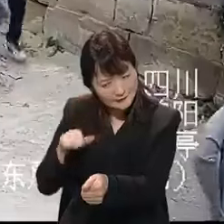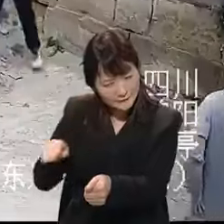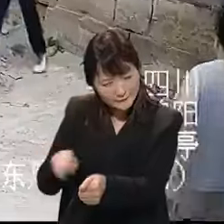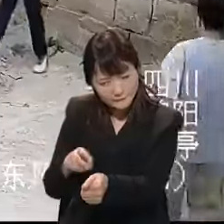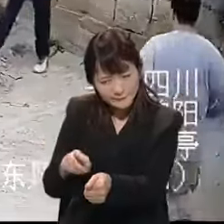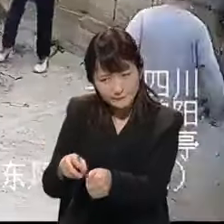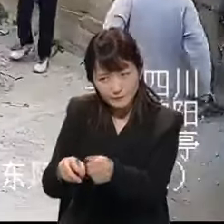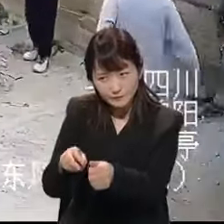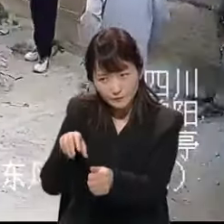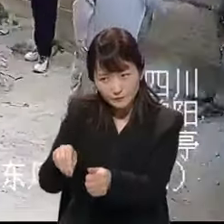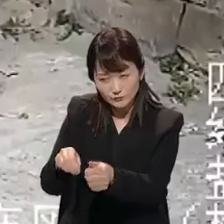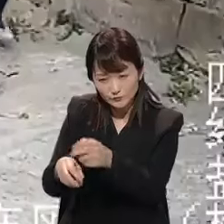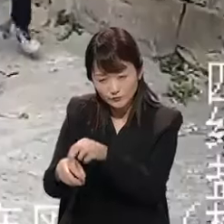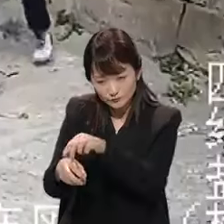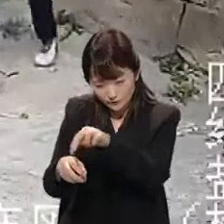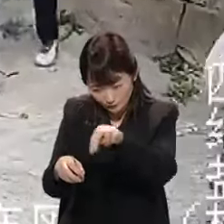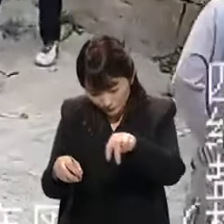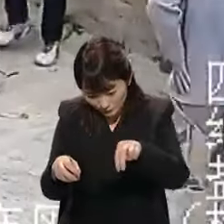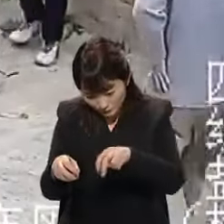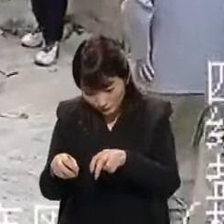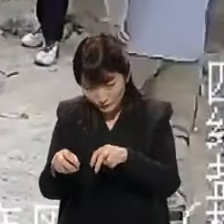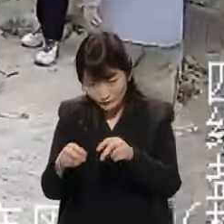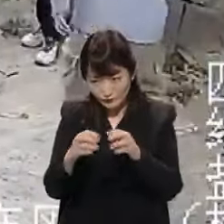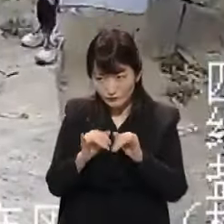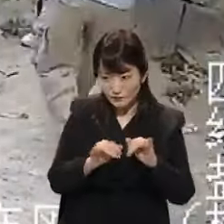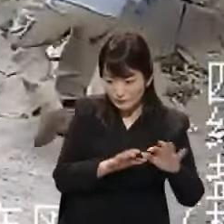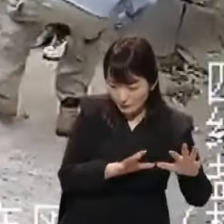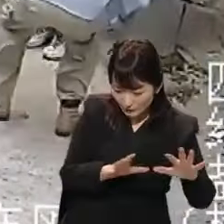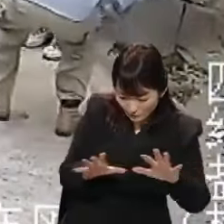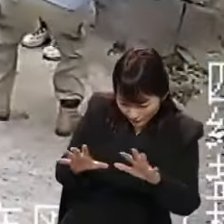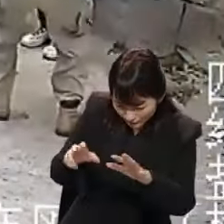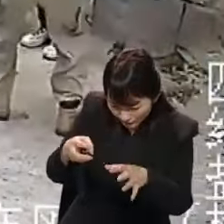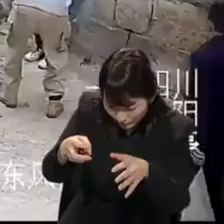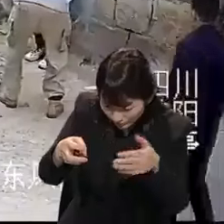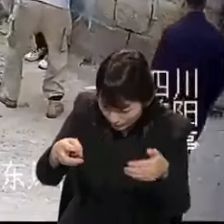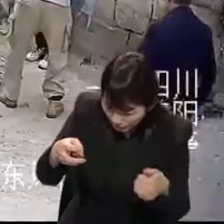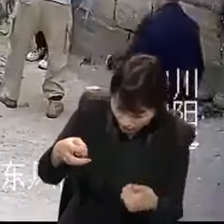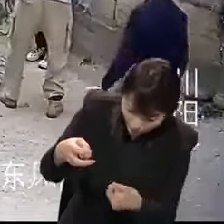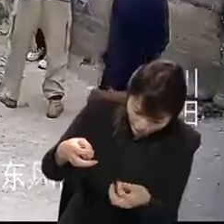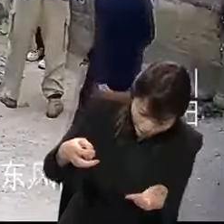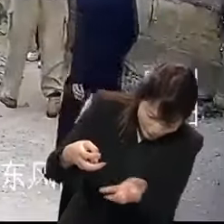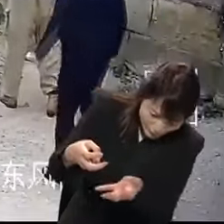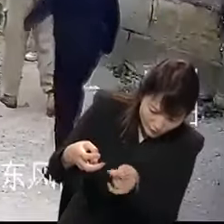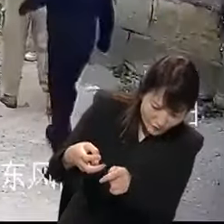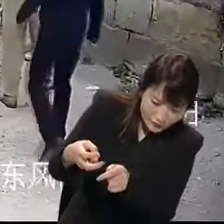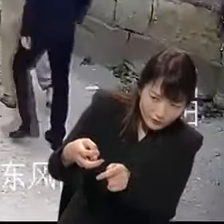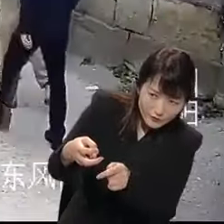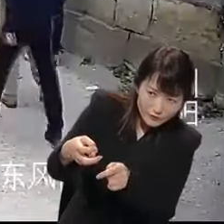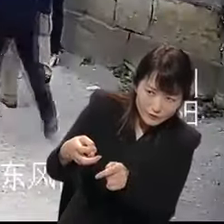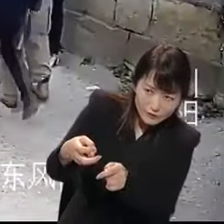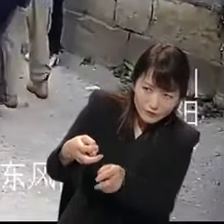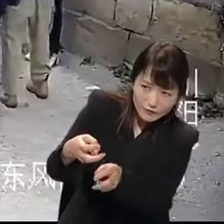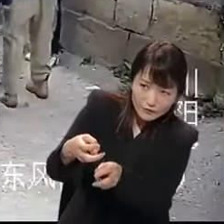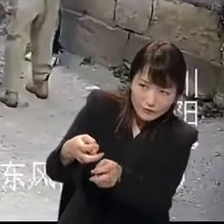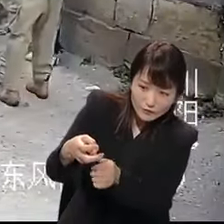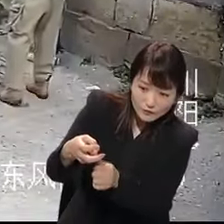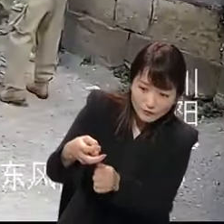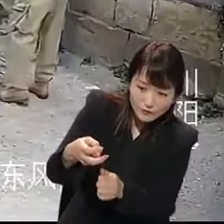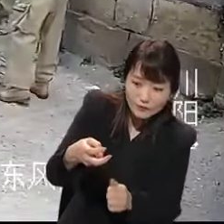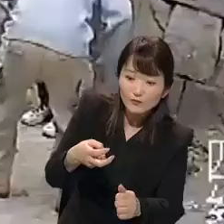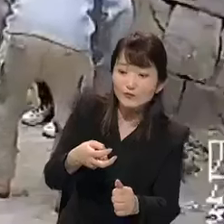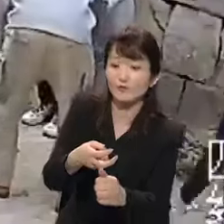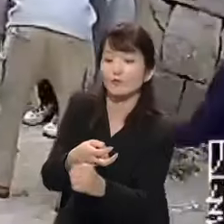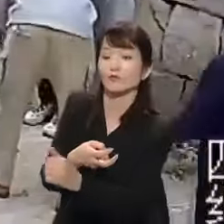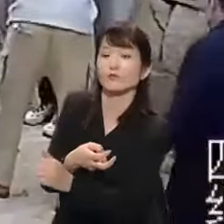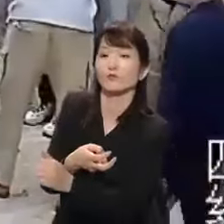차를 멈춰 세웠고요. 동네 주민들도 달려나와서 차 아래를 살폈습니다. 어디 갔어? 그런데 차 옆으로 아이가